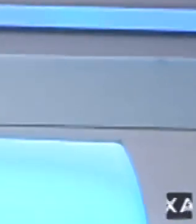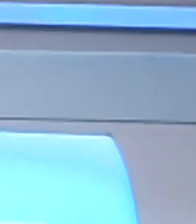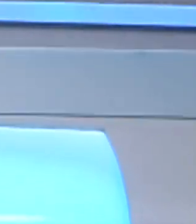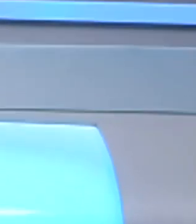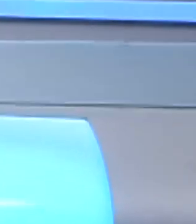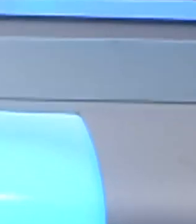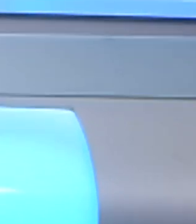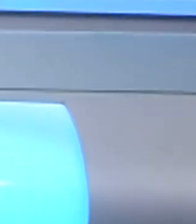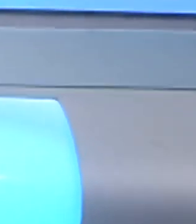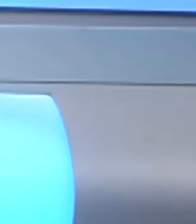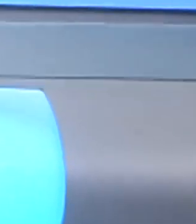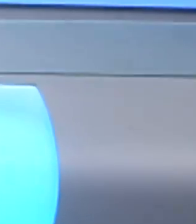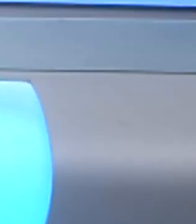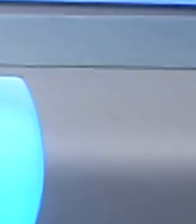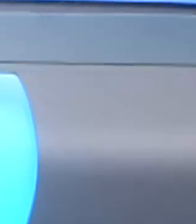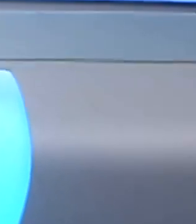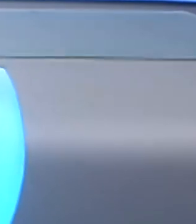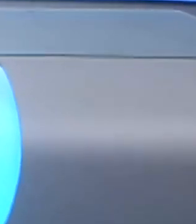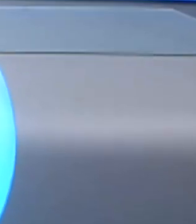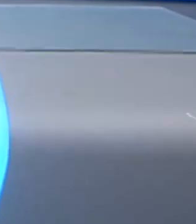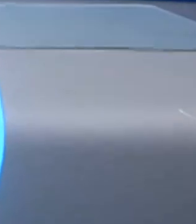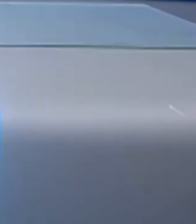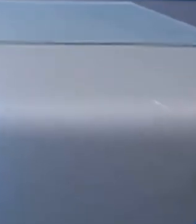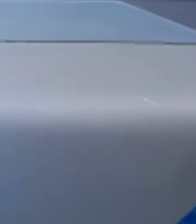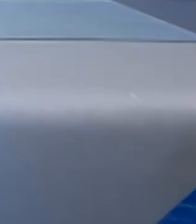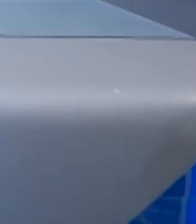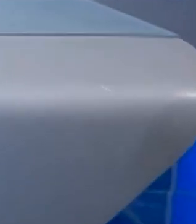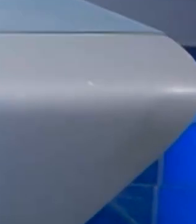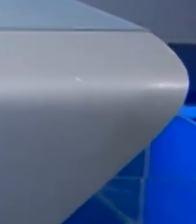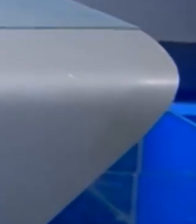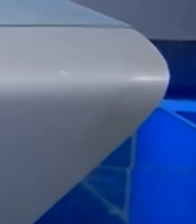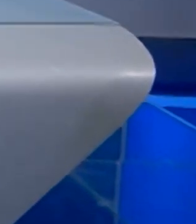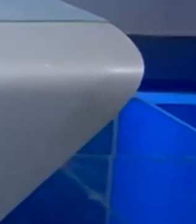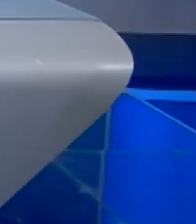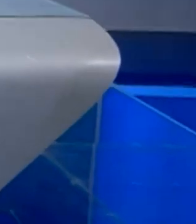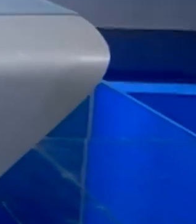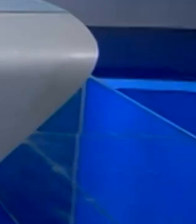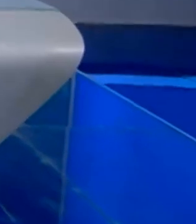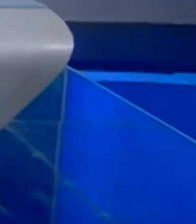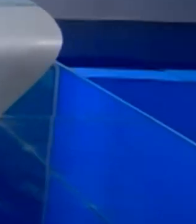Қадірлі көрермен, осындай көңіл-күймен бүгінгі шығарылымды аяқтаймыз. Біздің Telegram арнамызда да